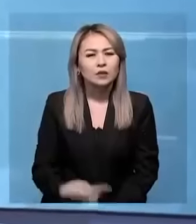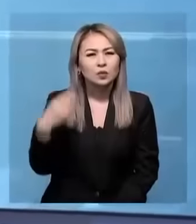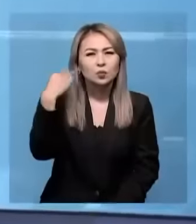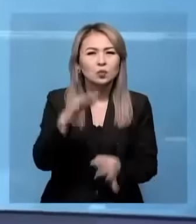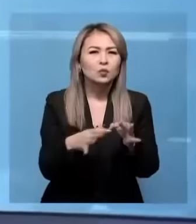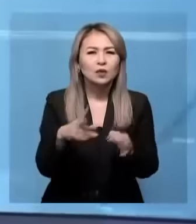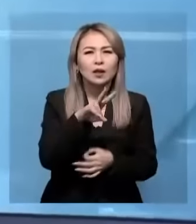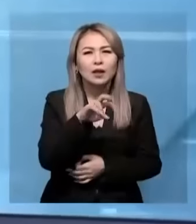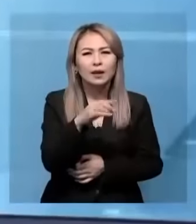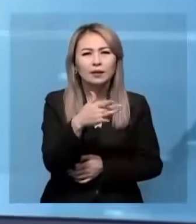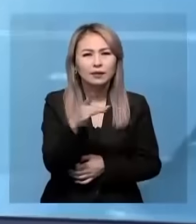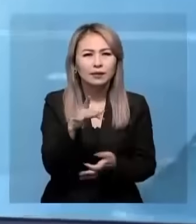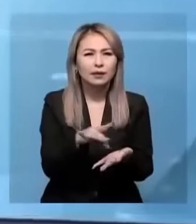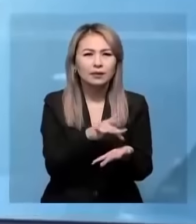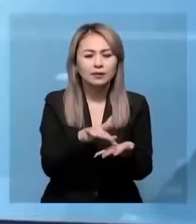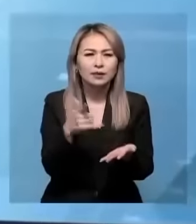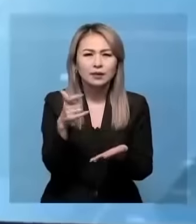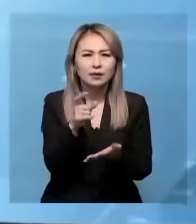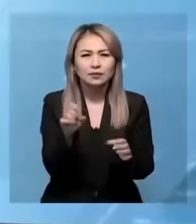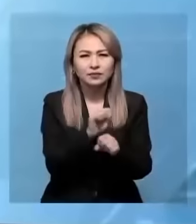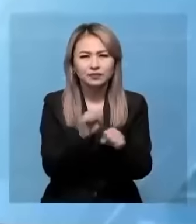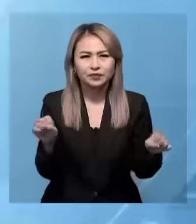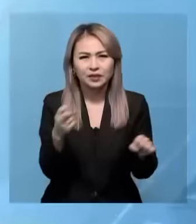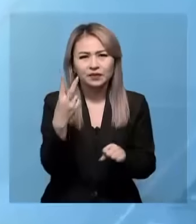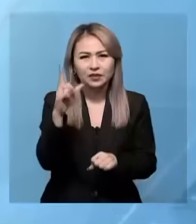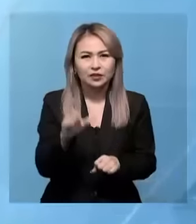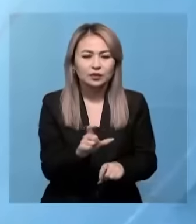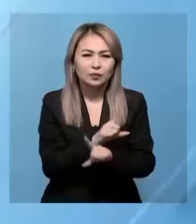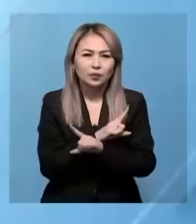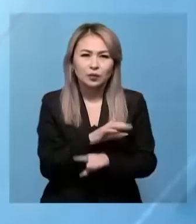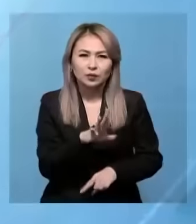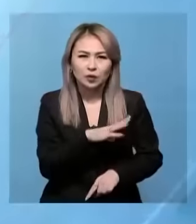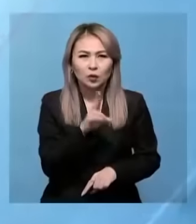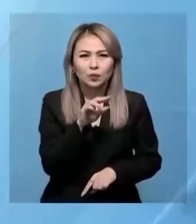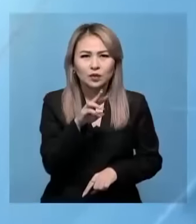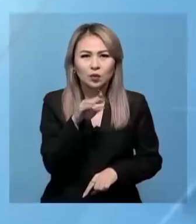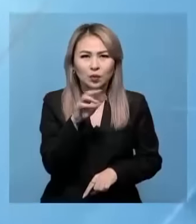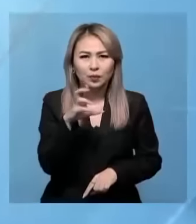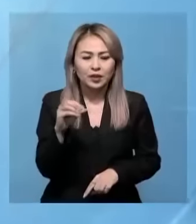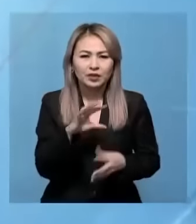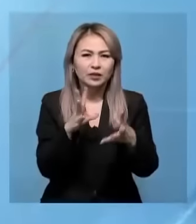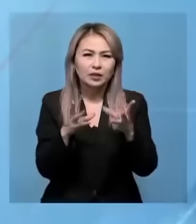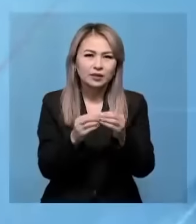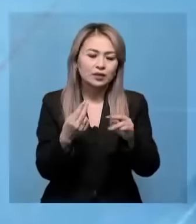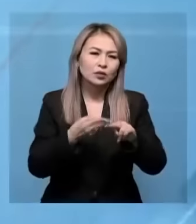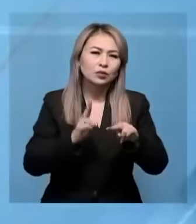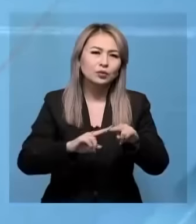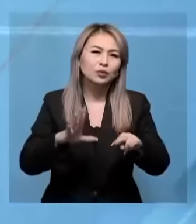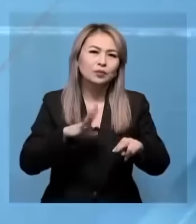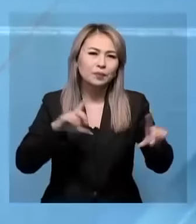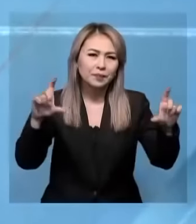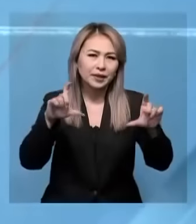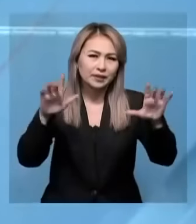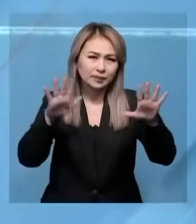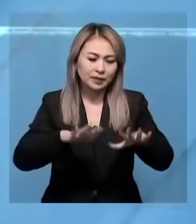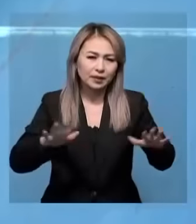Түркістан облысының Леңгір қаласында газ құбыры жарылып, екі адам зардап шекті. Оқыс оқиға Күмістөбе көшесінде орналасқан азық-түлік дүкенінде